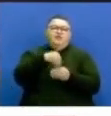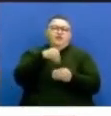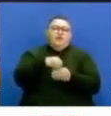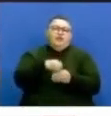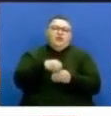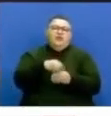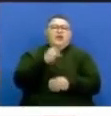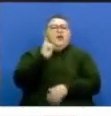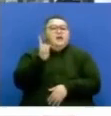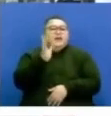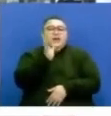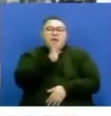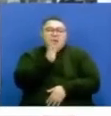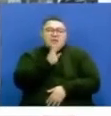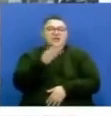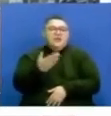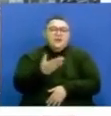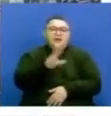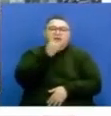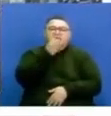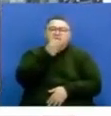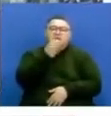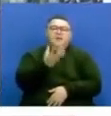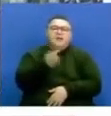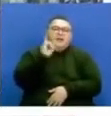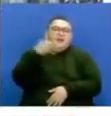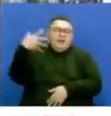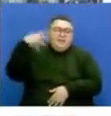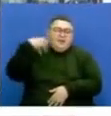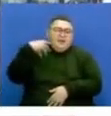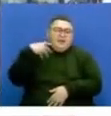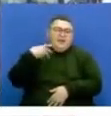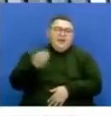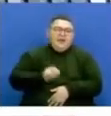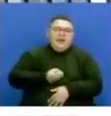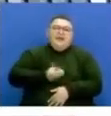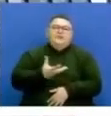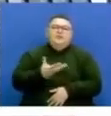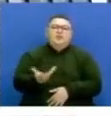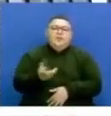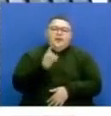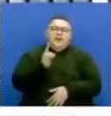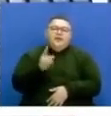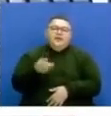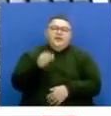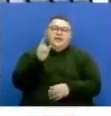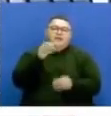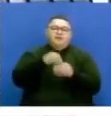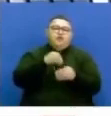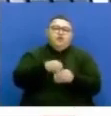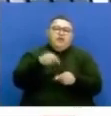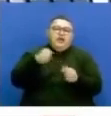yang dikemukakan dari Amerika Serikat dan bagaimana tanggapan Amerika Serikat dari hasil voting ini, Yandri?